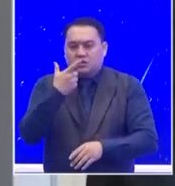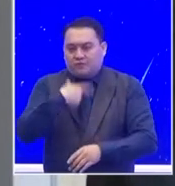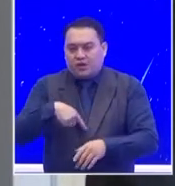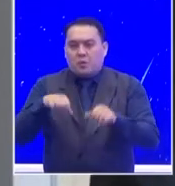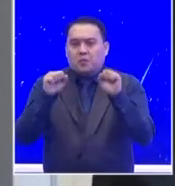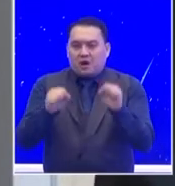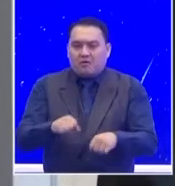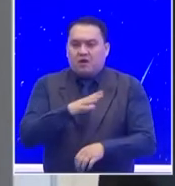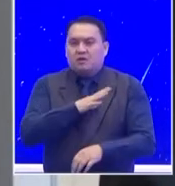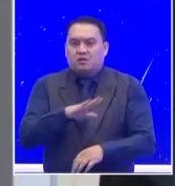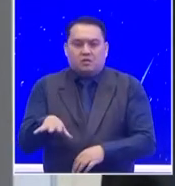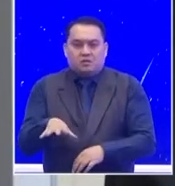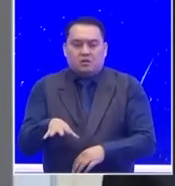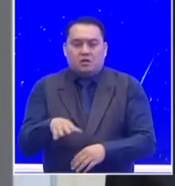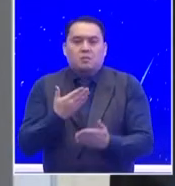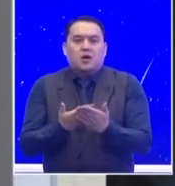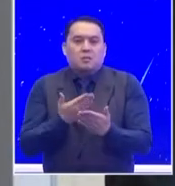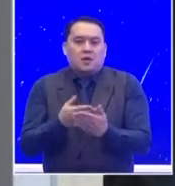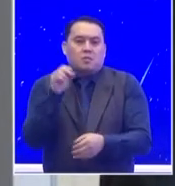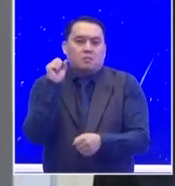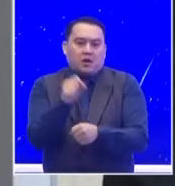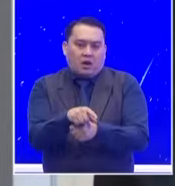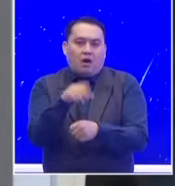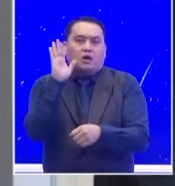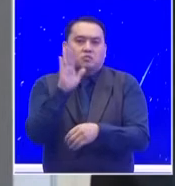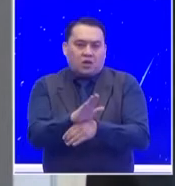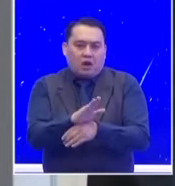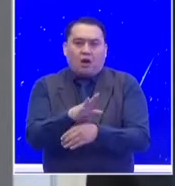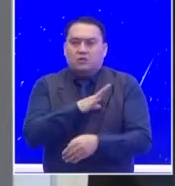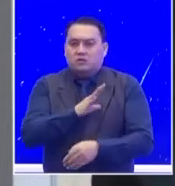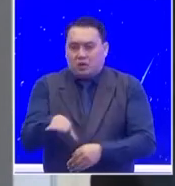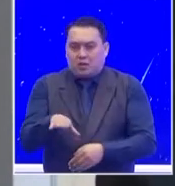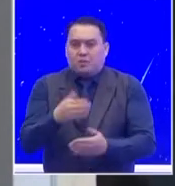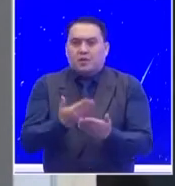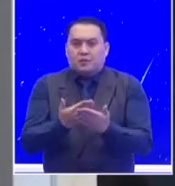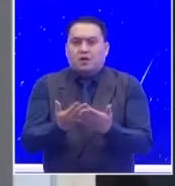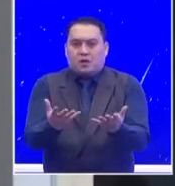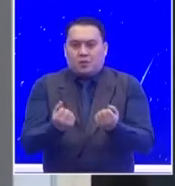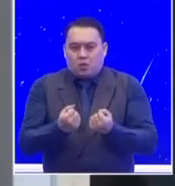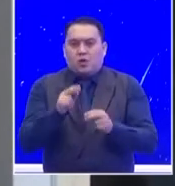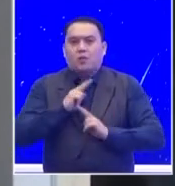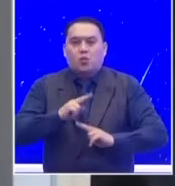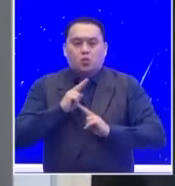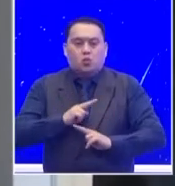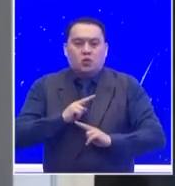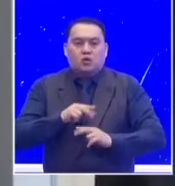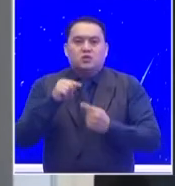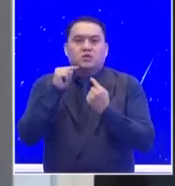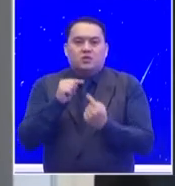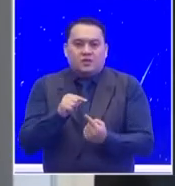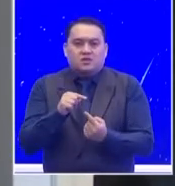права. Допустим, даже приказы элементарно не составляются при приеме на работу.